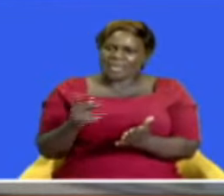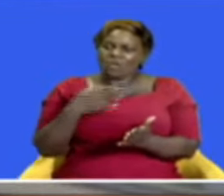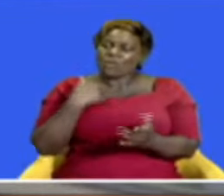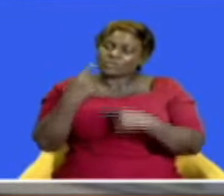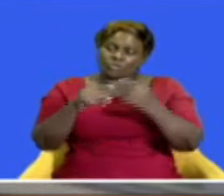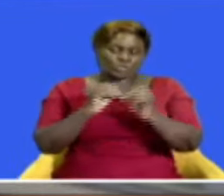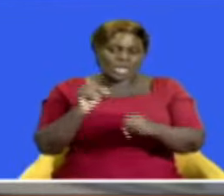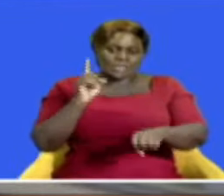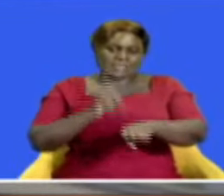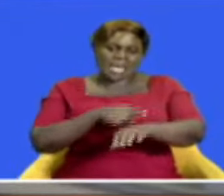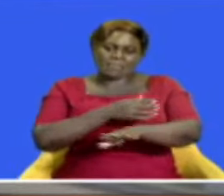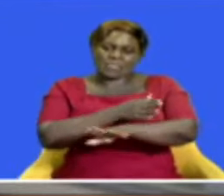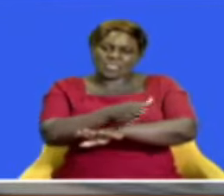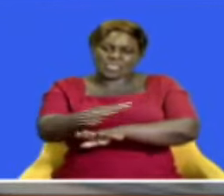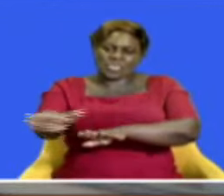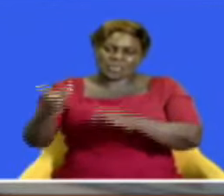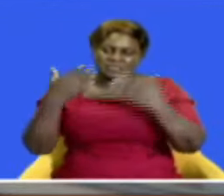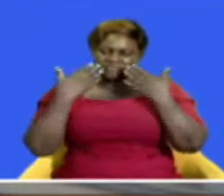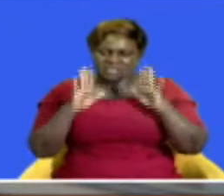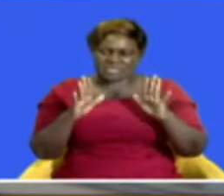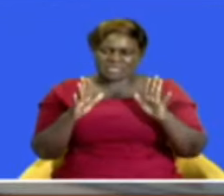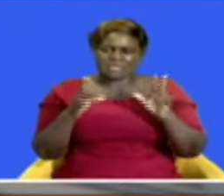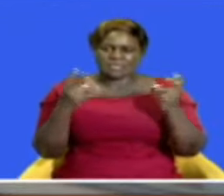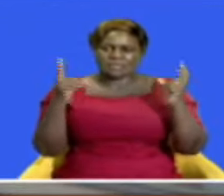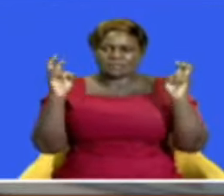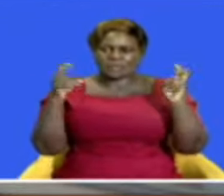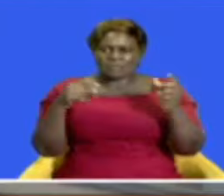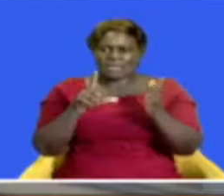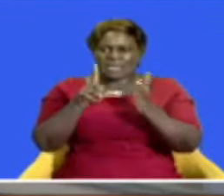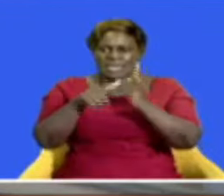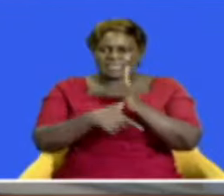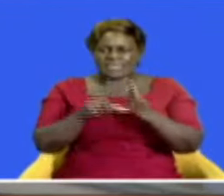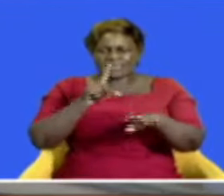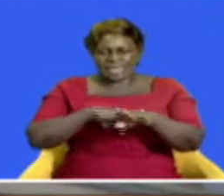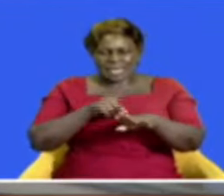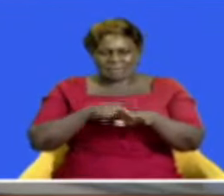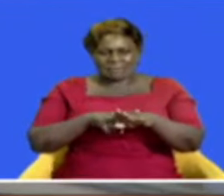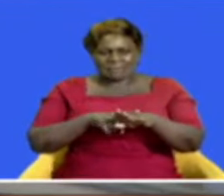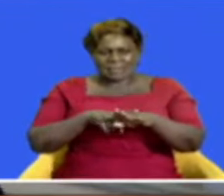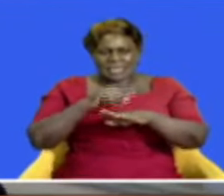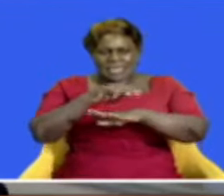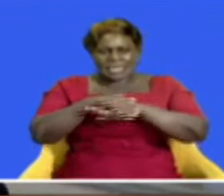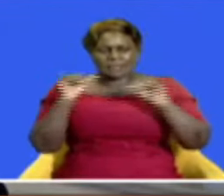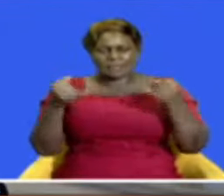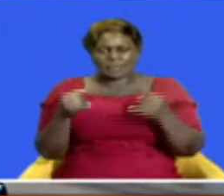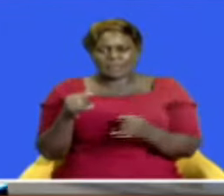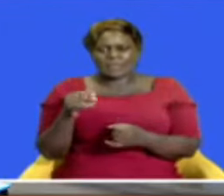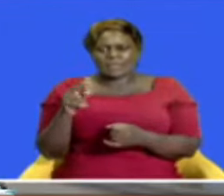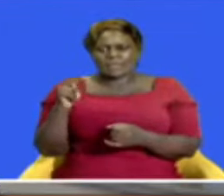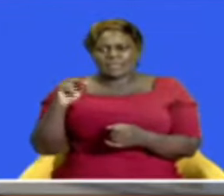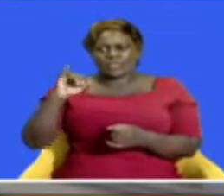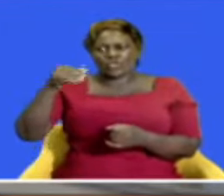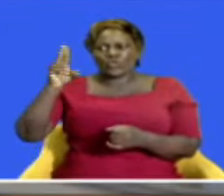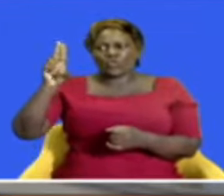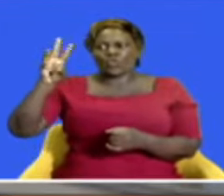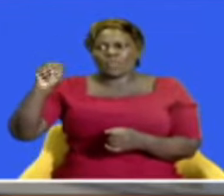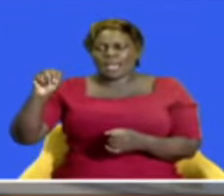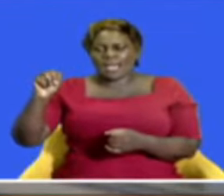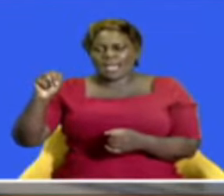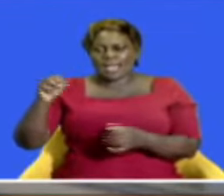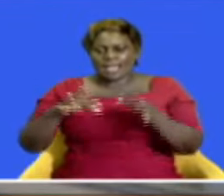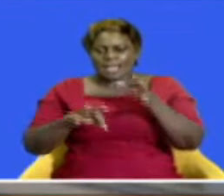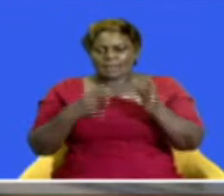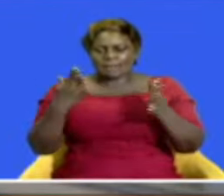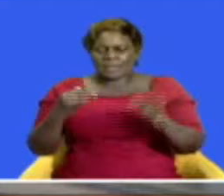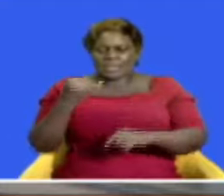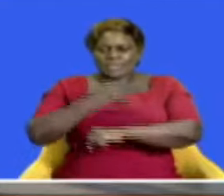kuendelea lakini muda haunasi. Mjadala huu utakuwa ukiupokea baadaye tena katika taarifa zetu za baadaye. Tumekuwa na Nyangi John Juma ambaye ni mtafiti mkuu